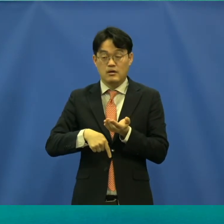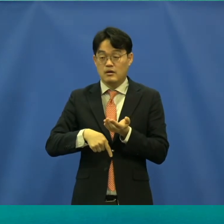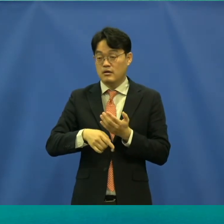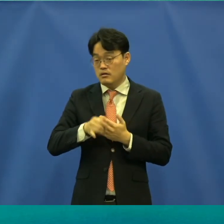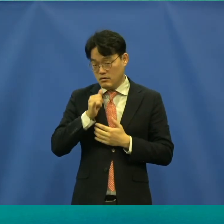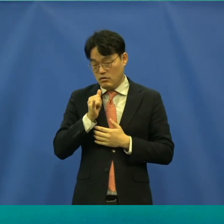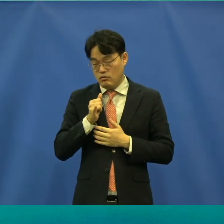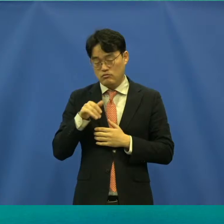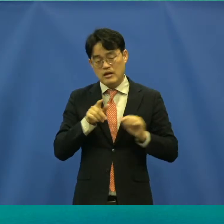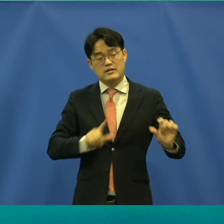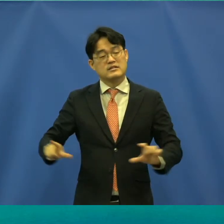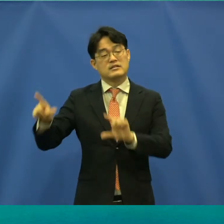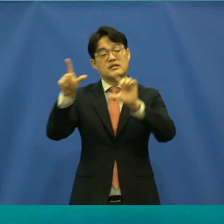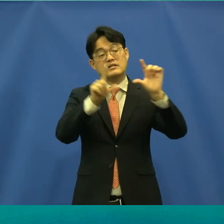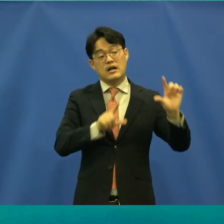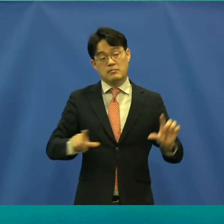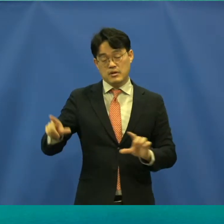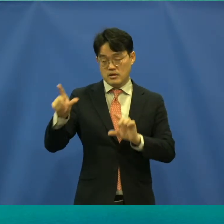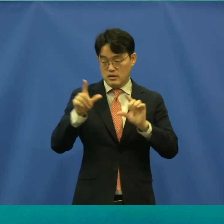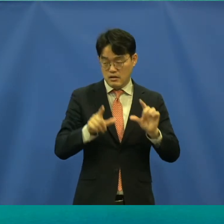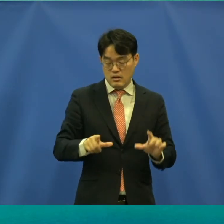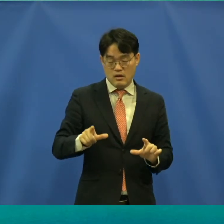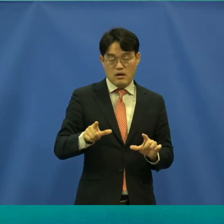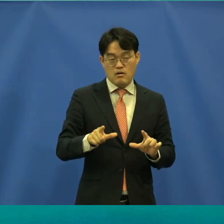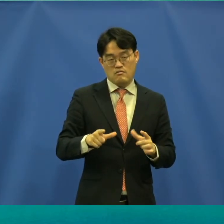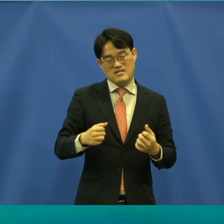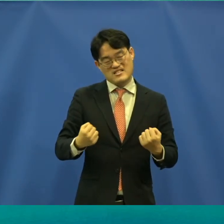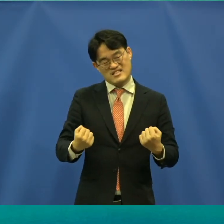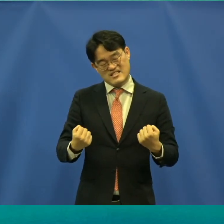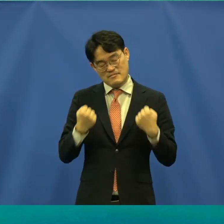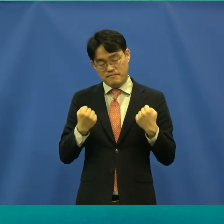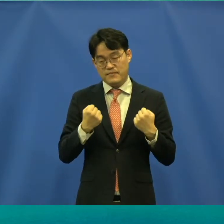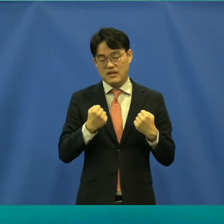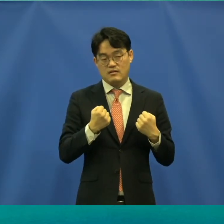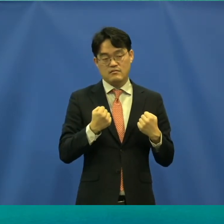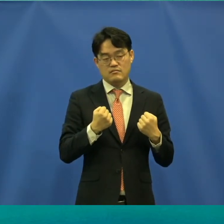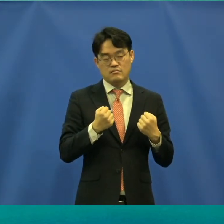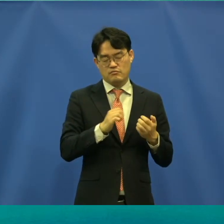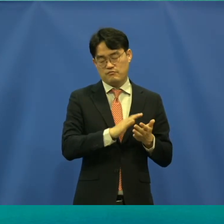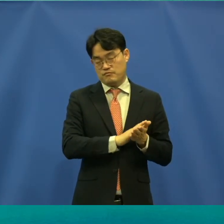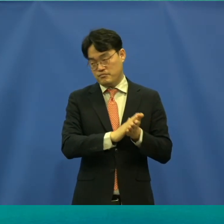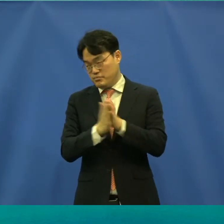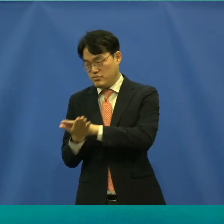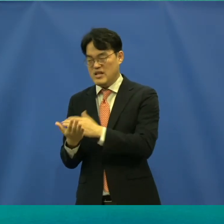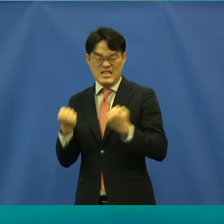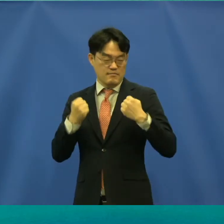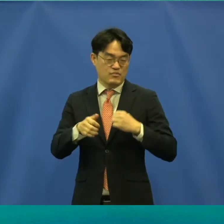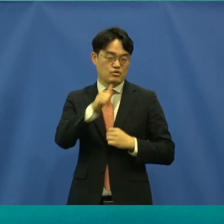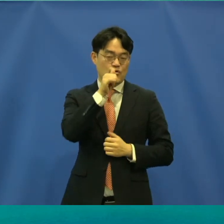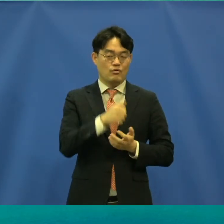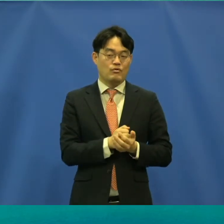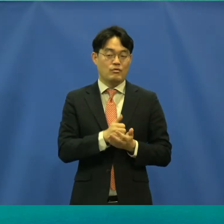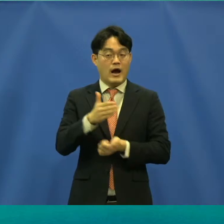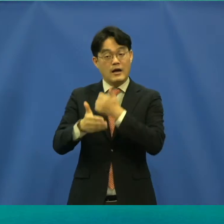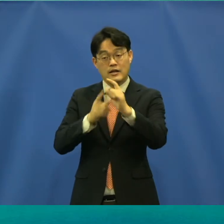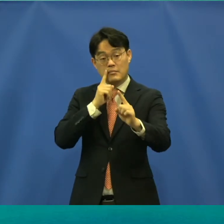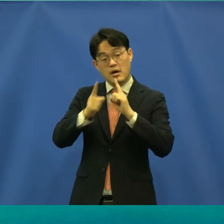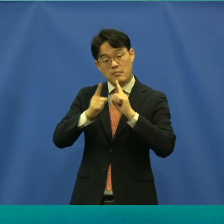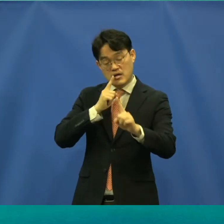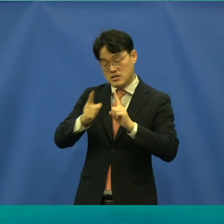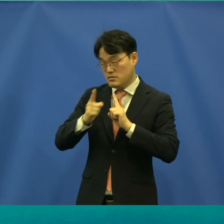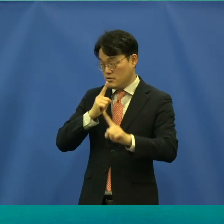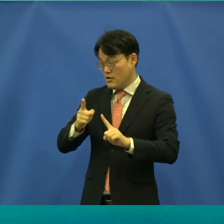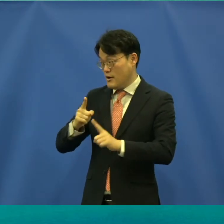그래서 우리는 그 말씀을 듣는 순간 그 말씀에 속한 자가 됩니다. 그 말씀이 우리의 영혼에 깊이